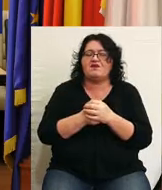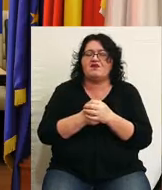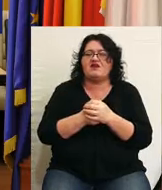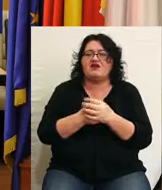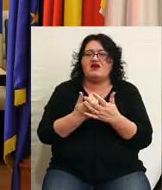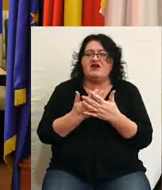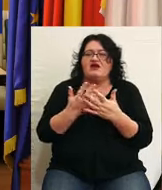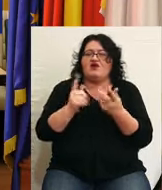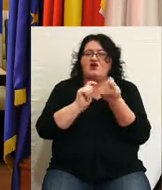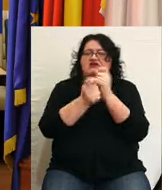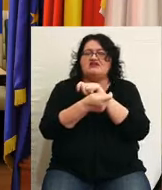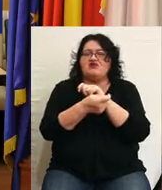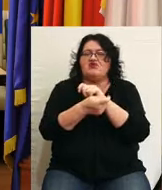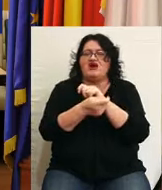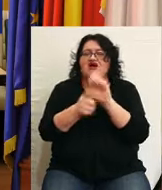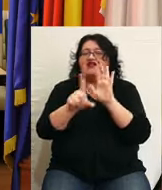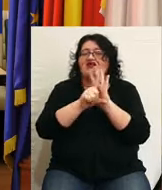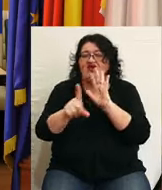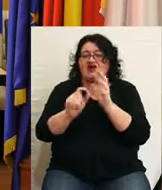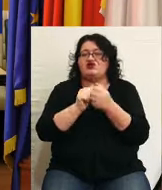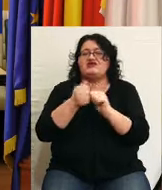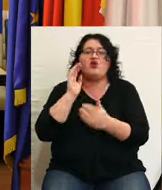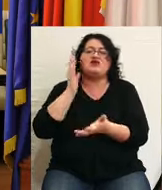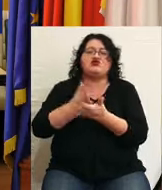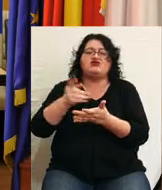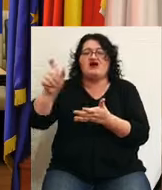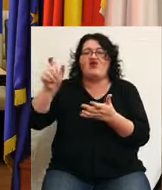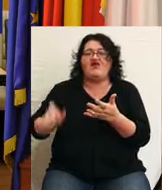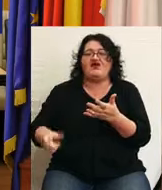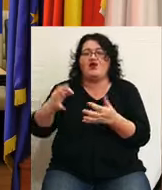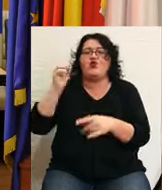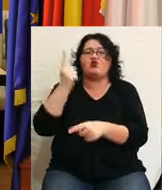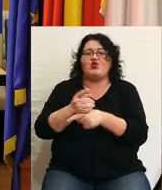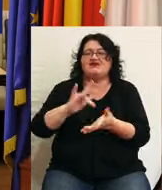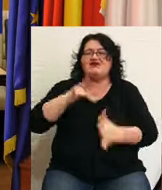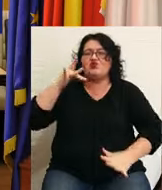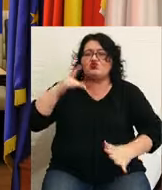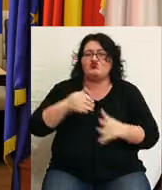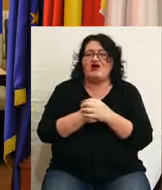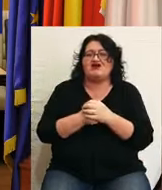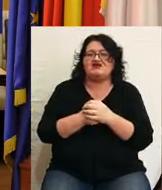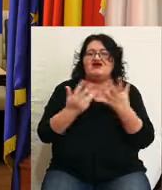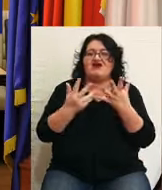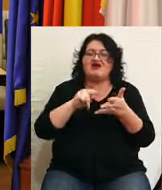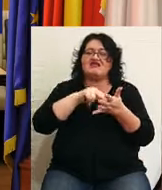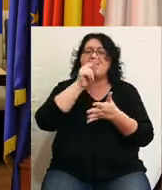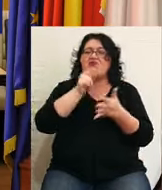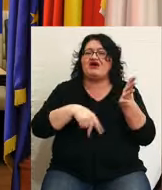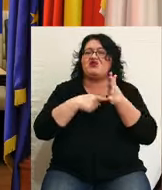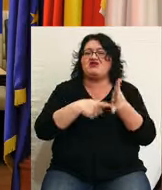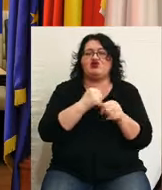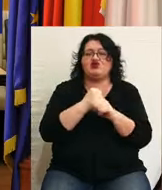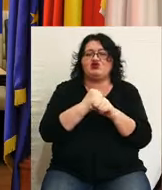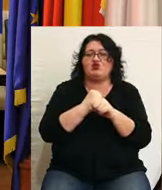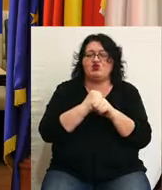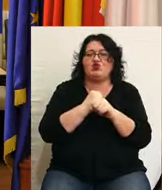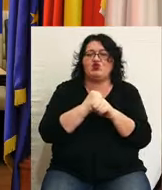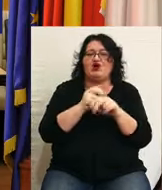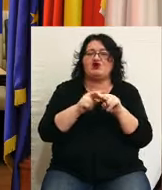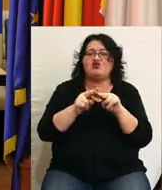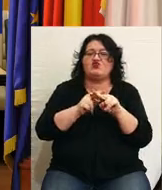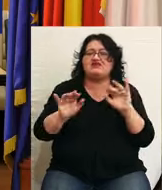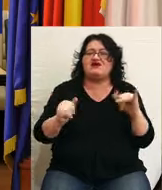ori o schimbare legislativă, ori o decizie a Guvernului, adică o altă ordonanță de urgență care să ne permită acest lucru, așa cum